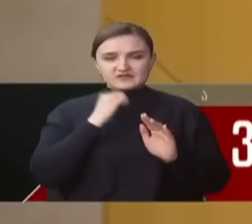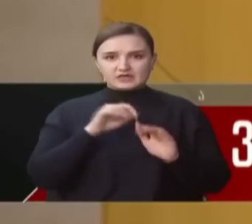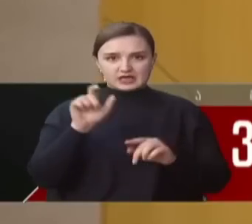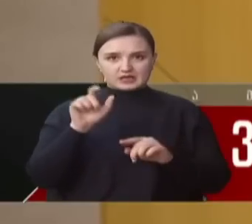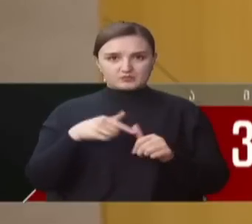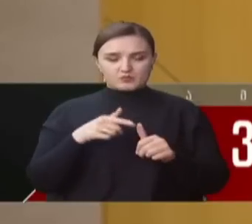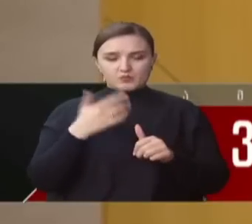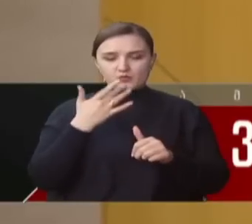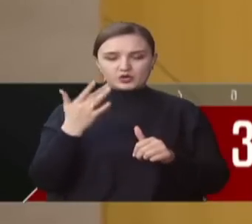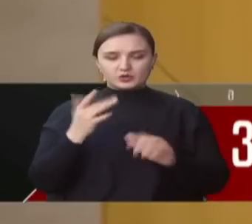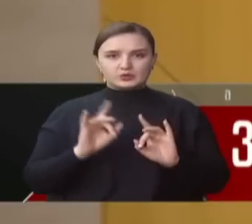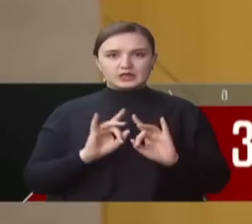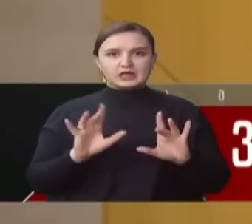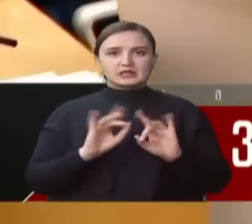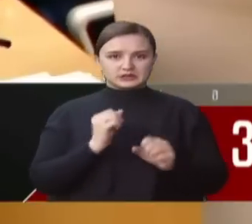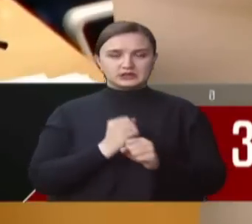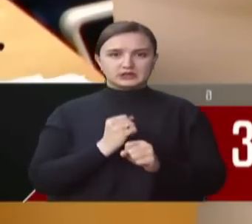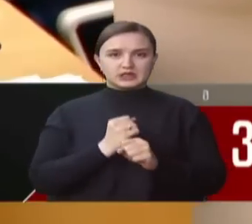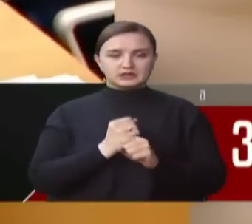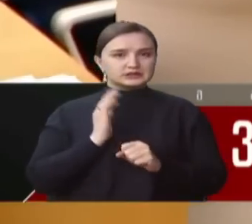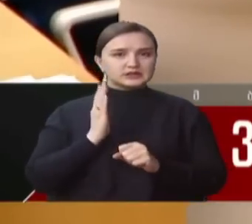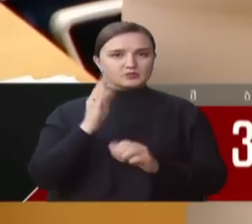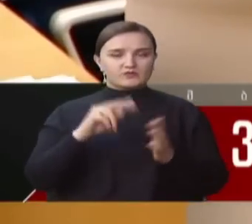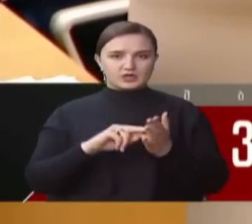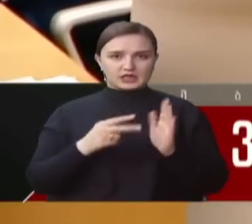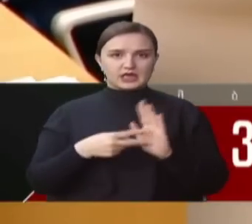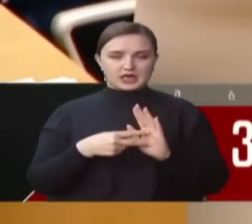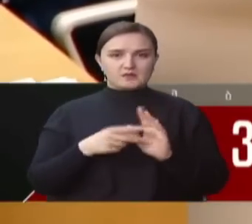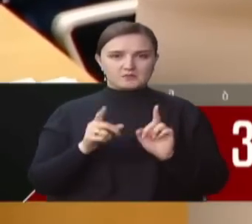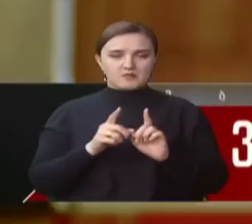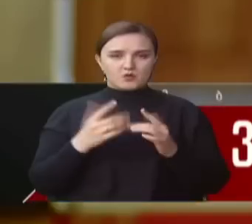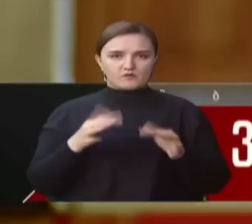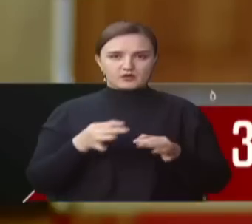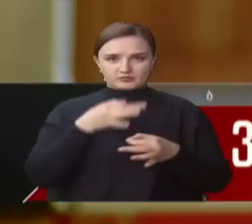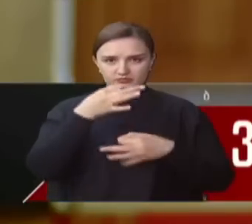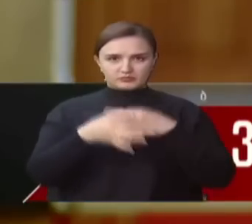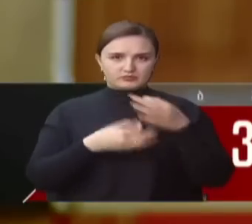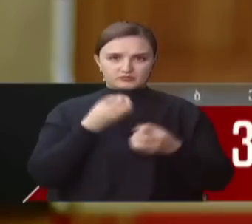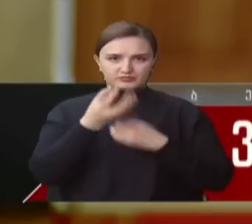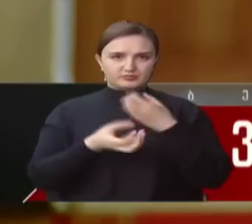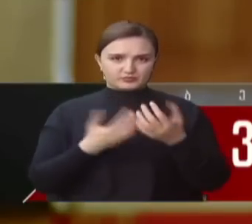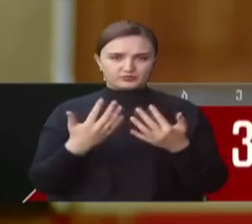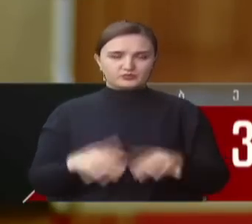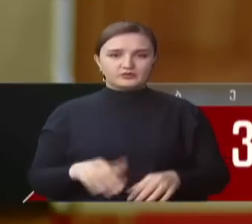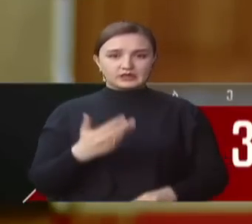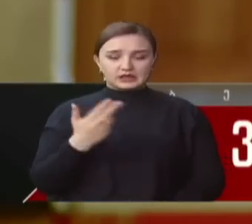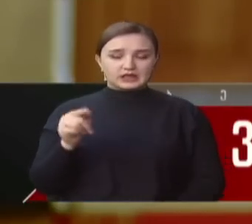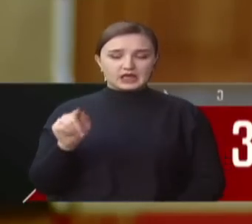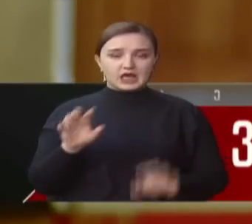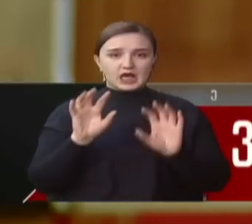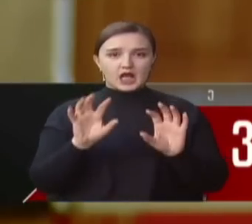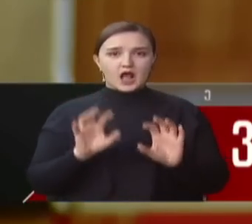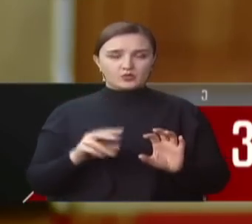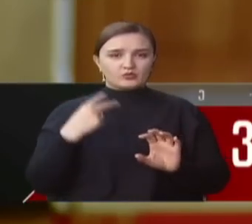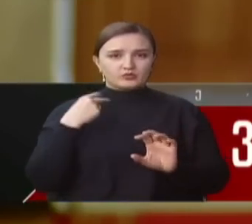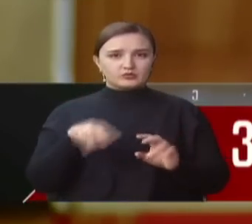ხერხემალმა პოლიტიკური განაცხადის გააკეთა და სამომავლო გეგმის კარტების ნაწილის გახსნა. Მან მართალია კანონის წინაშე